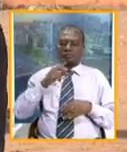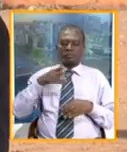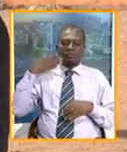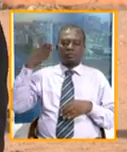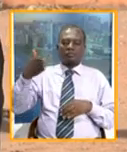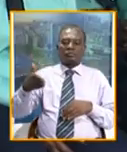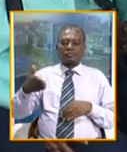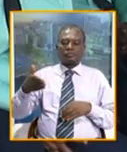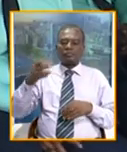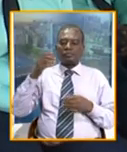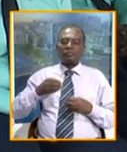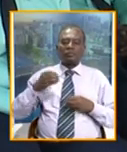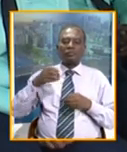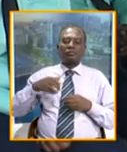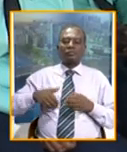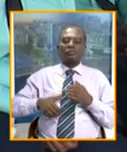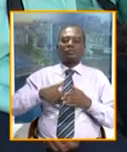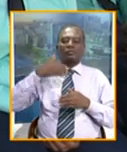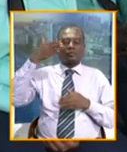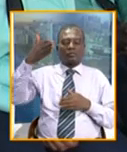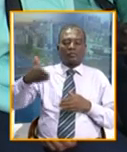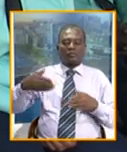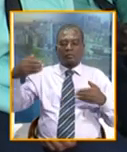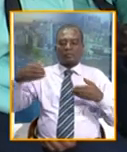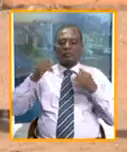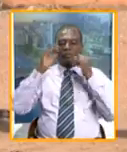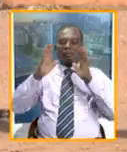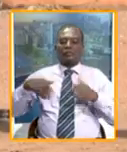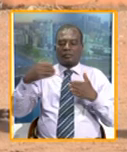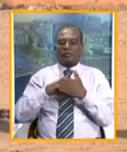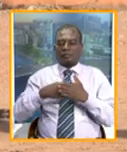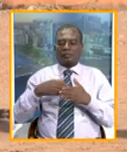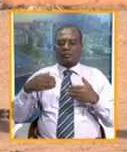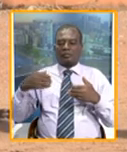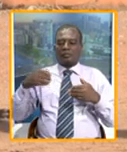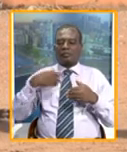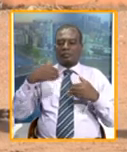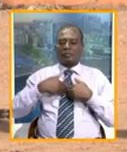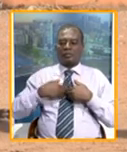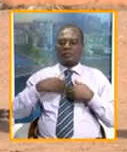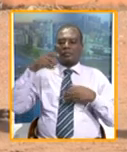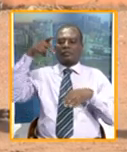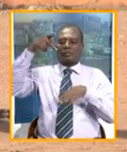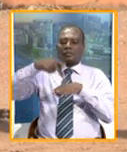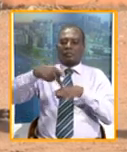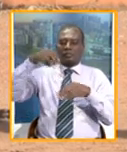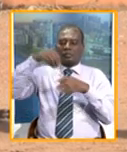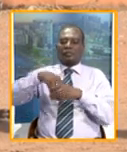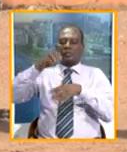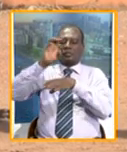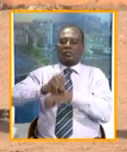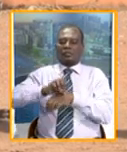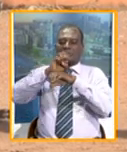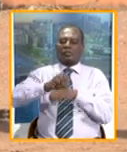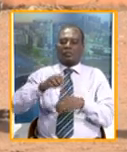persuadé, à l'avènement d'un Ivoirien nouveau ayant le pied dans la tradition et